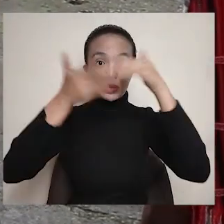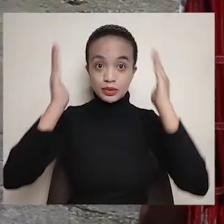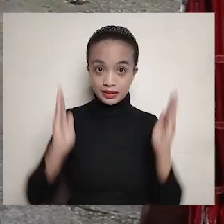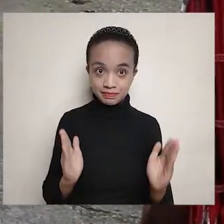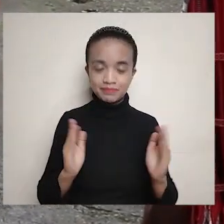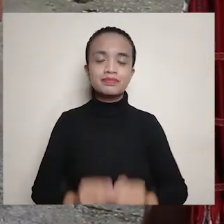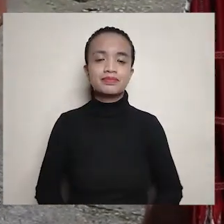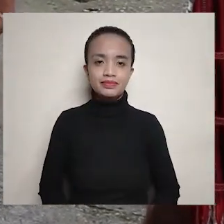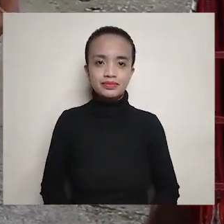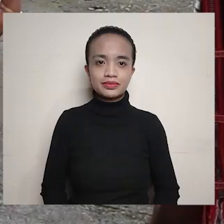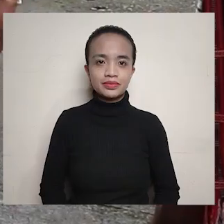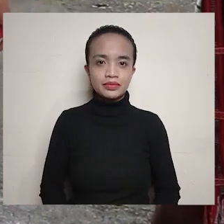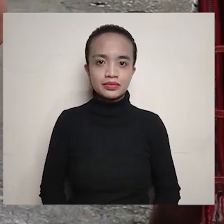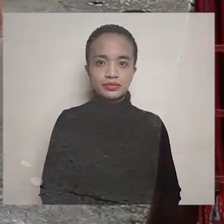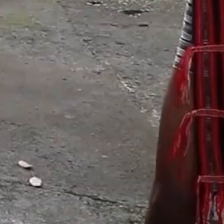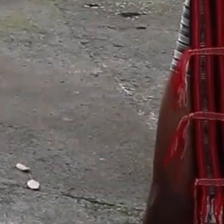yun. Yun.